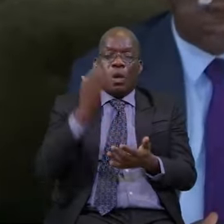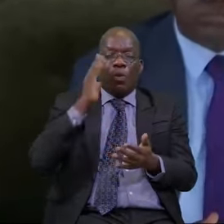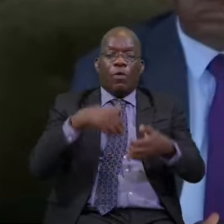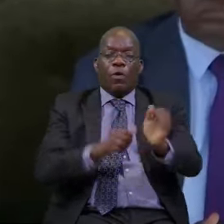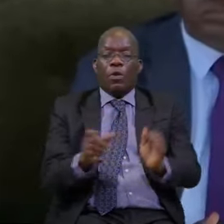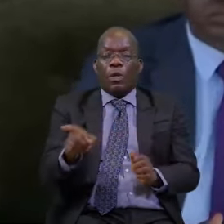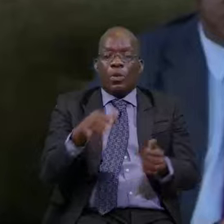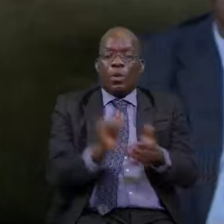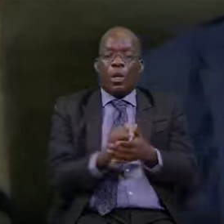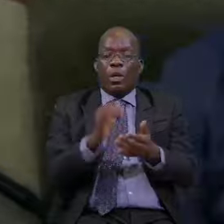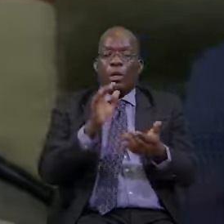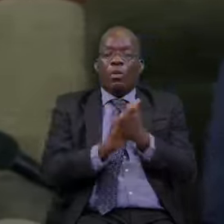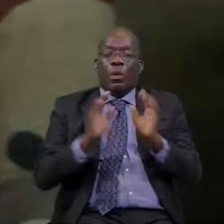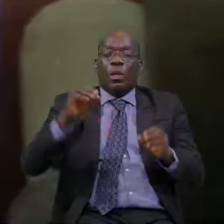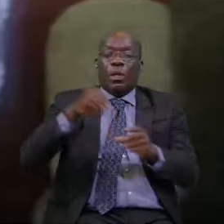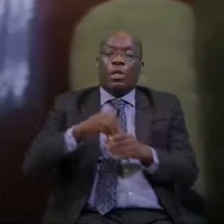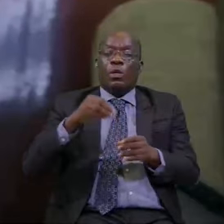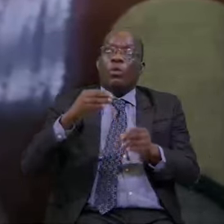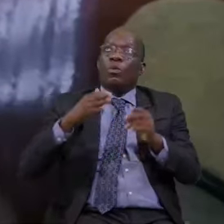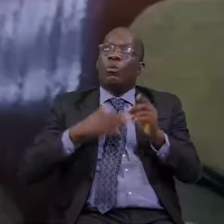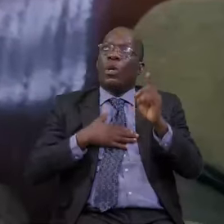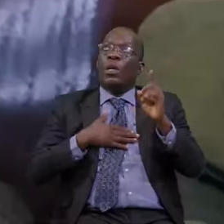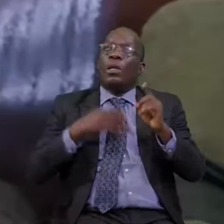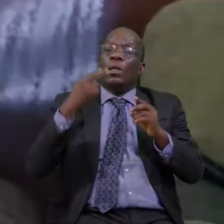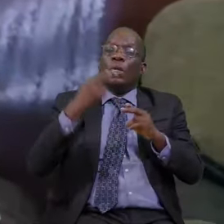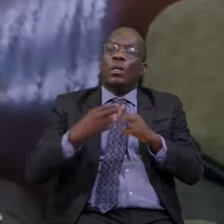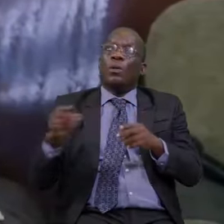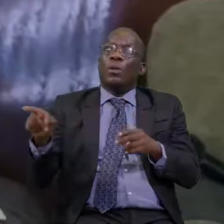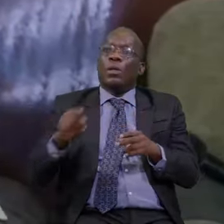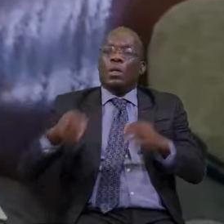cru. En mon nom, ils chasseront les démons.